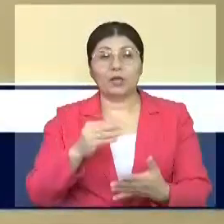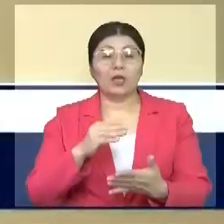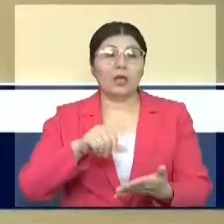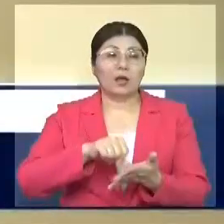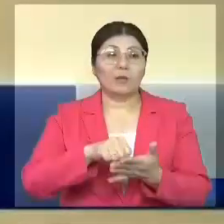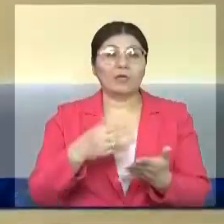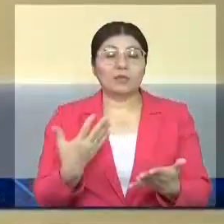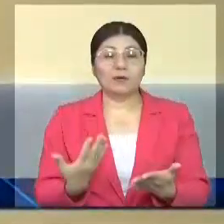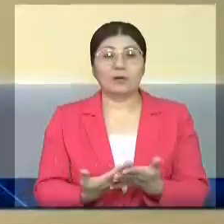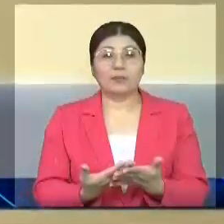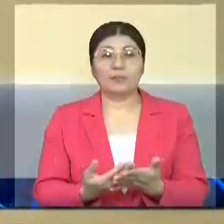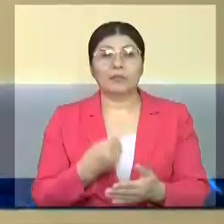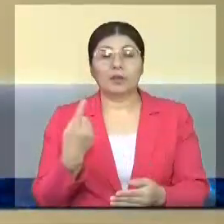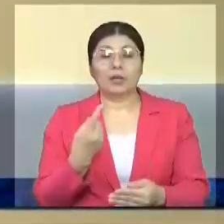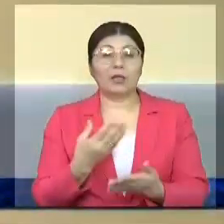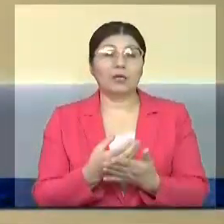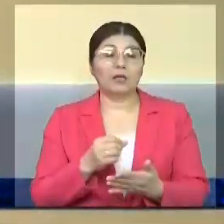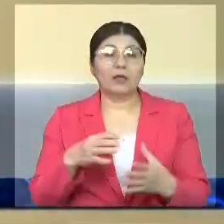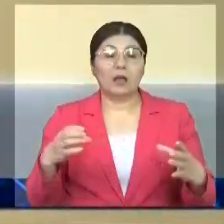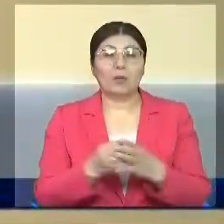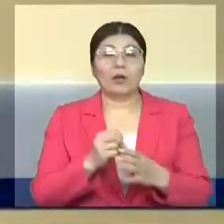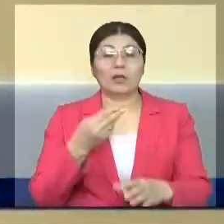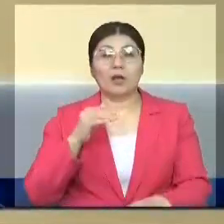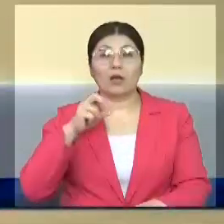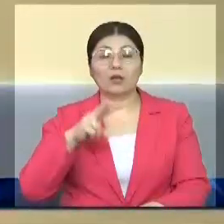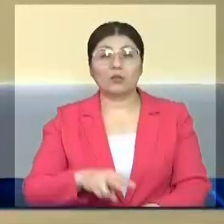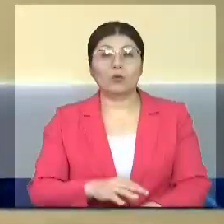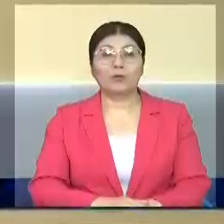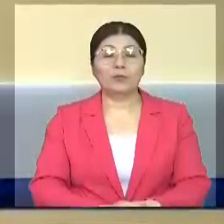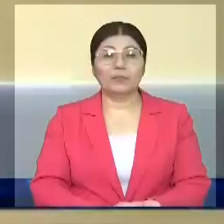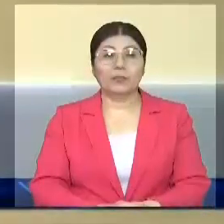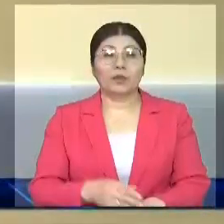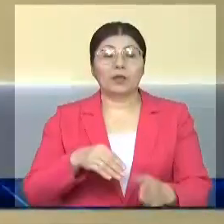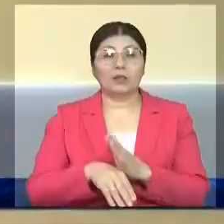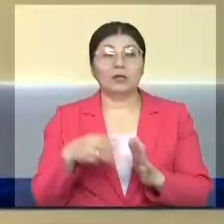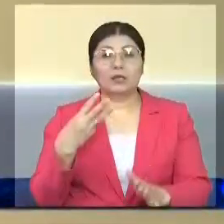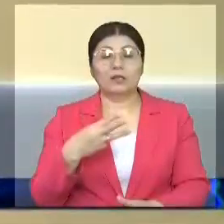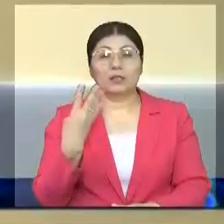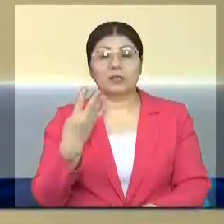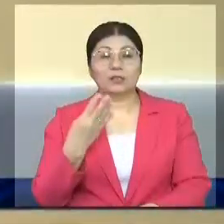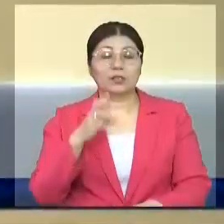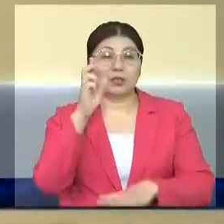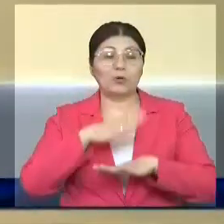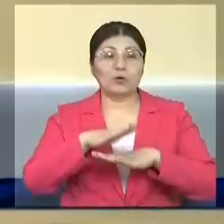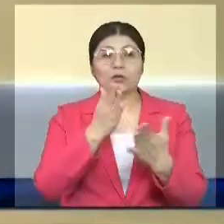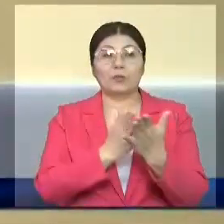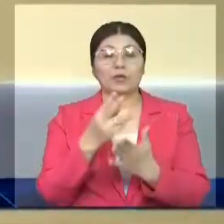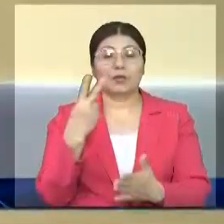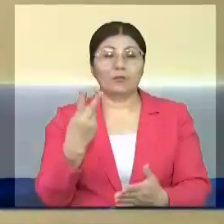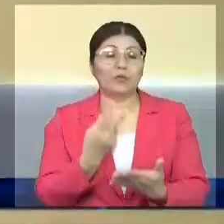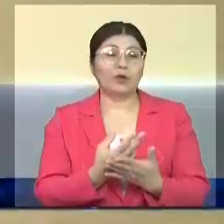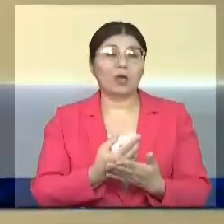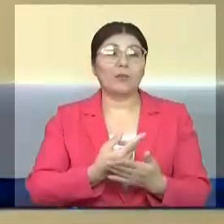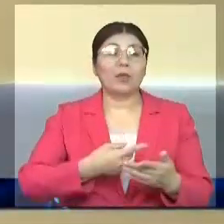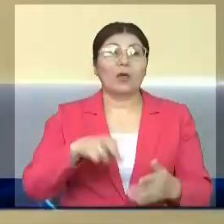партии «Аманат», 1 от партии «Ак-Жол», 32 кандидата путем самовыдвижения. Из них 34 госслужащих, 2 работника бюджетной сферы,